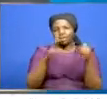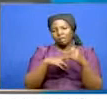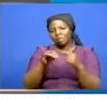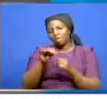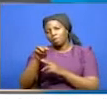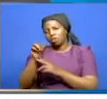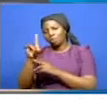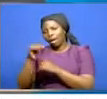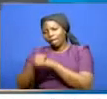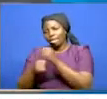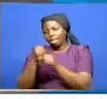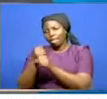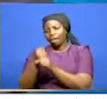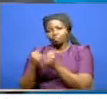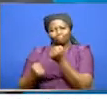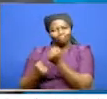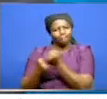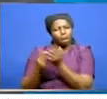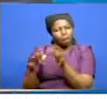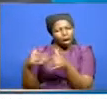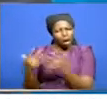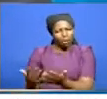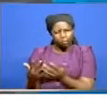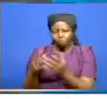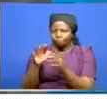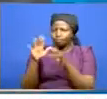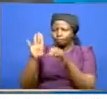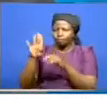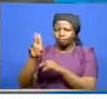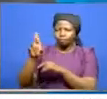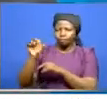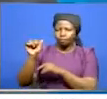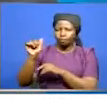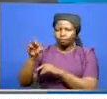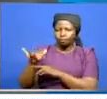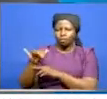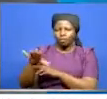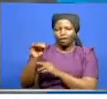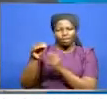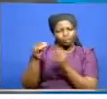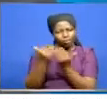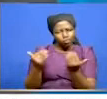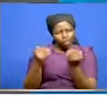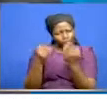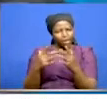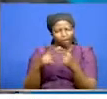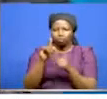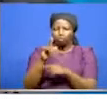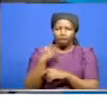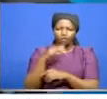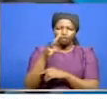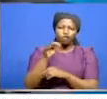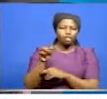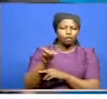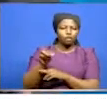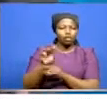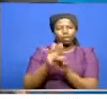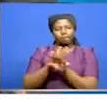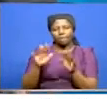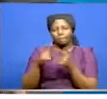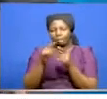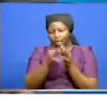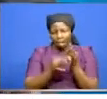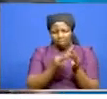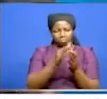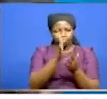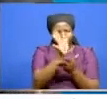nini? Basari unapata watoto ni wengi, uko na 40 million ya basari. Lakini kikatwa kidogo iunganishwe na nyingine, patengenezwa constituency